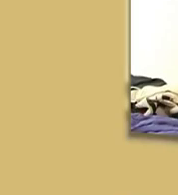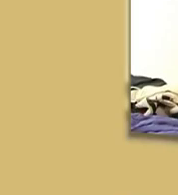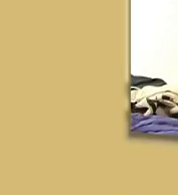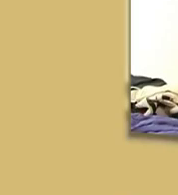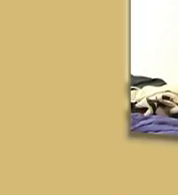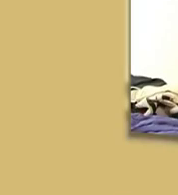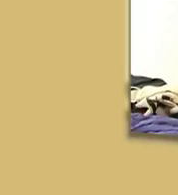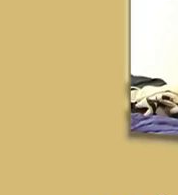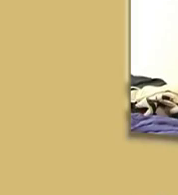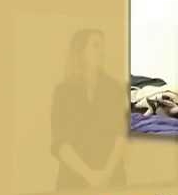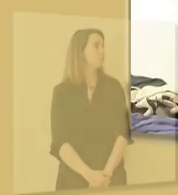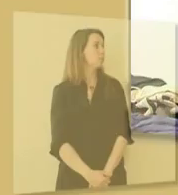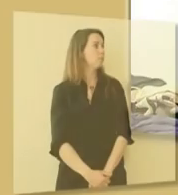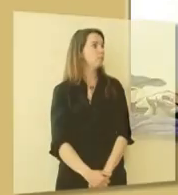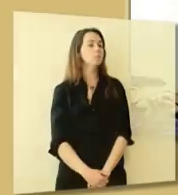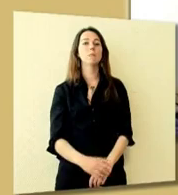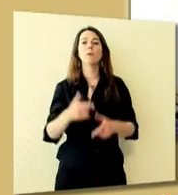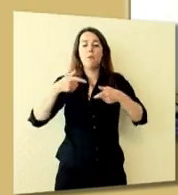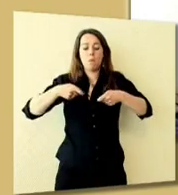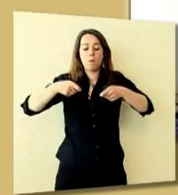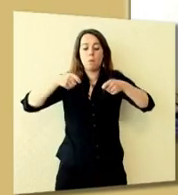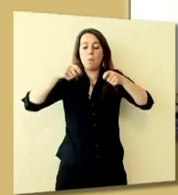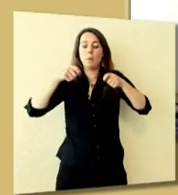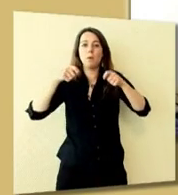jusqu'à peu près au niveau des oreilles.